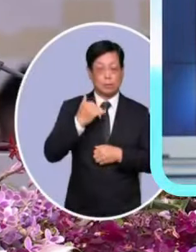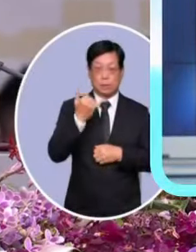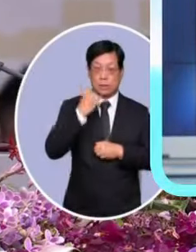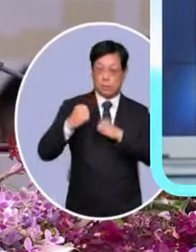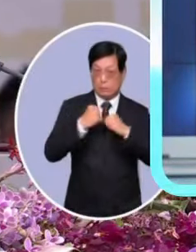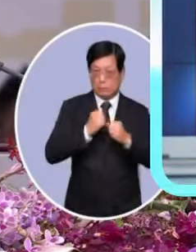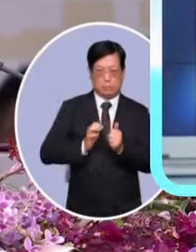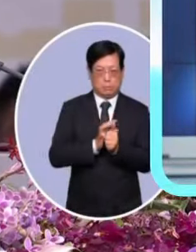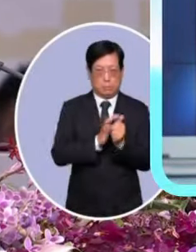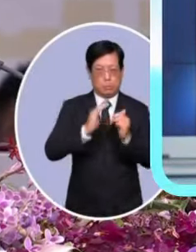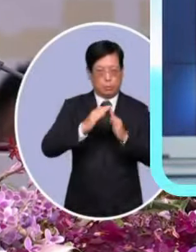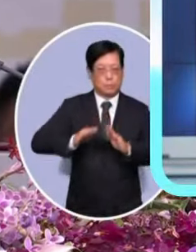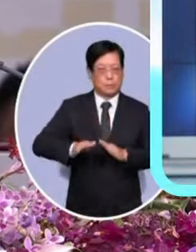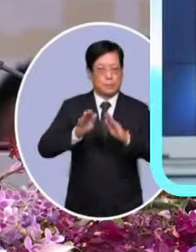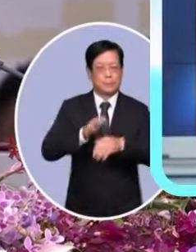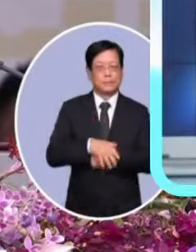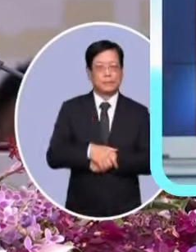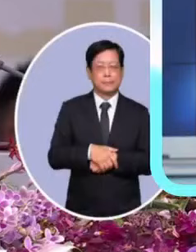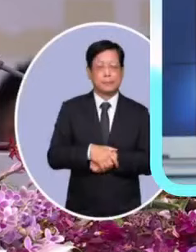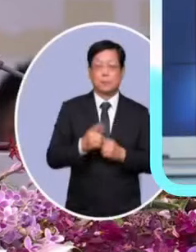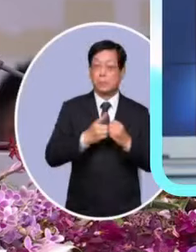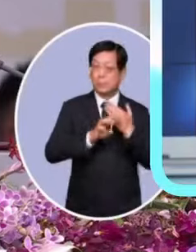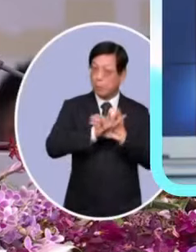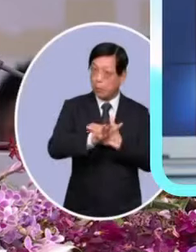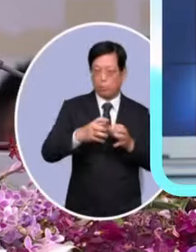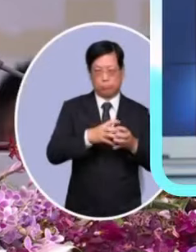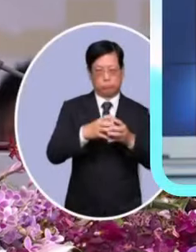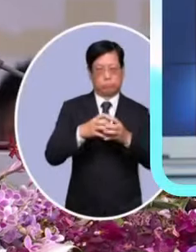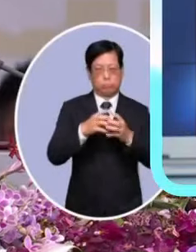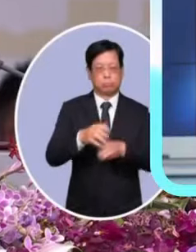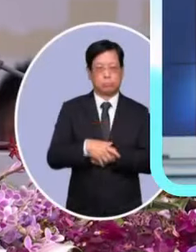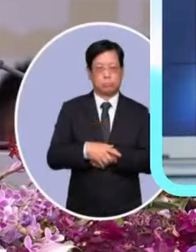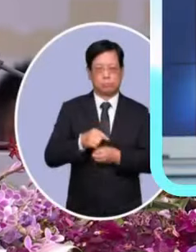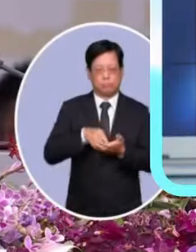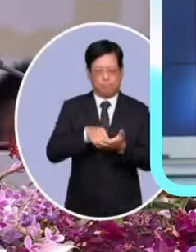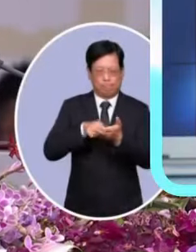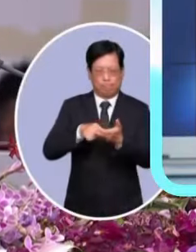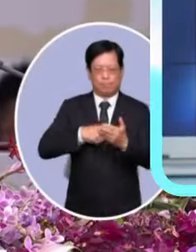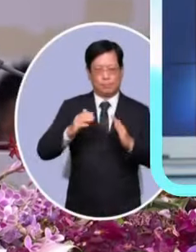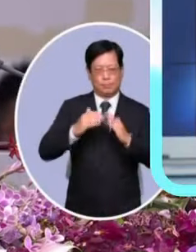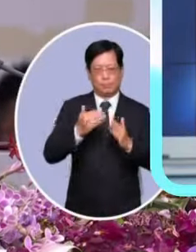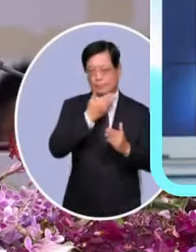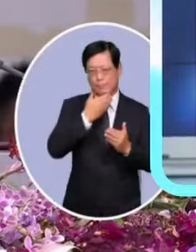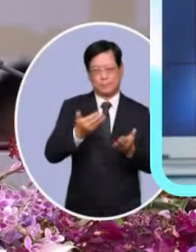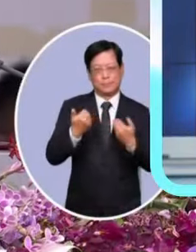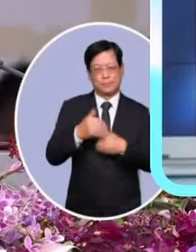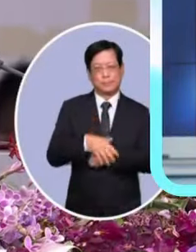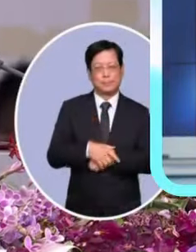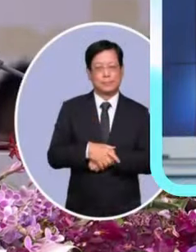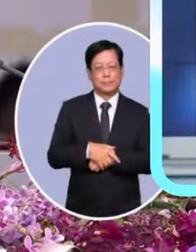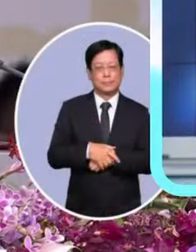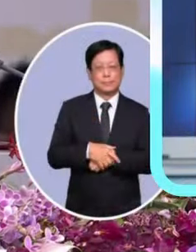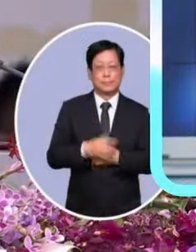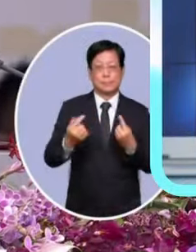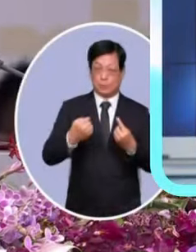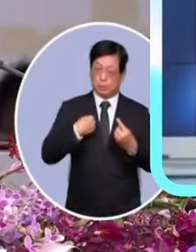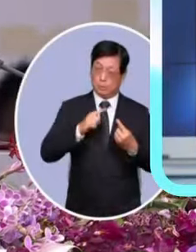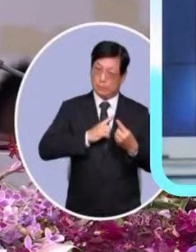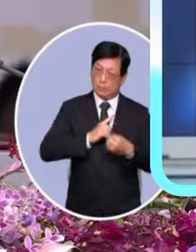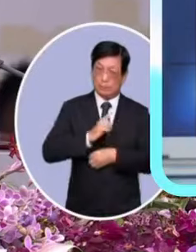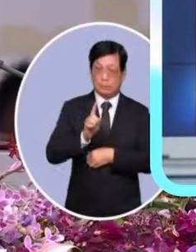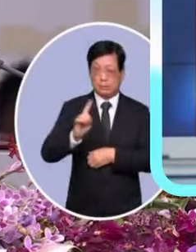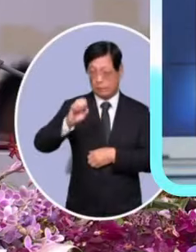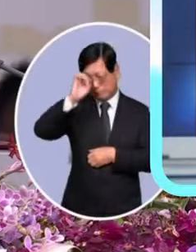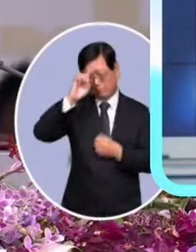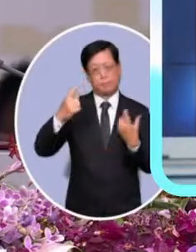诺？那行政院保证送案，市场就没有嘛。所以我跟你讲哦，这种空